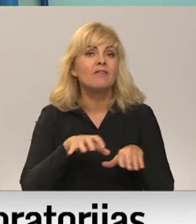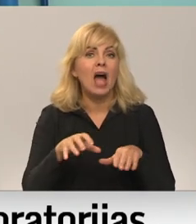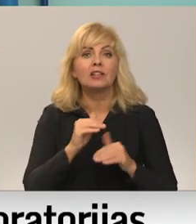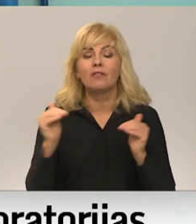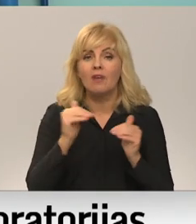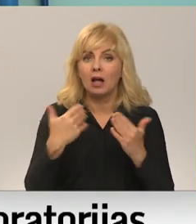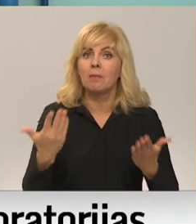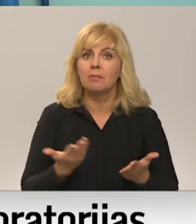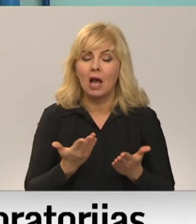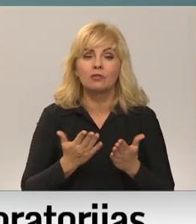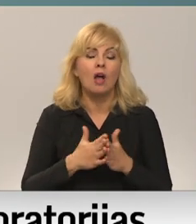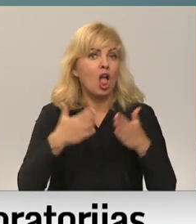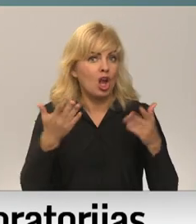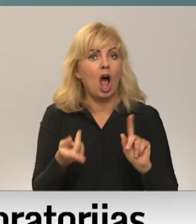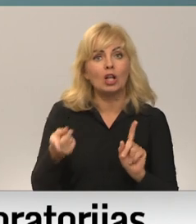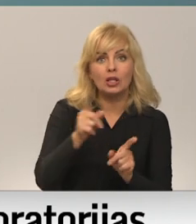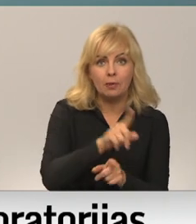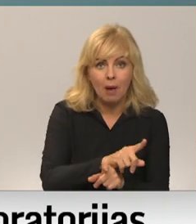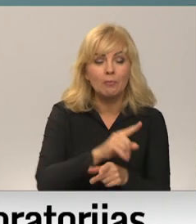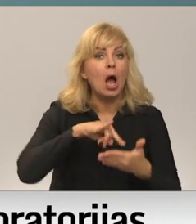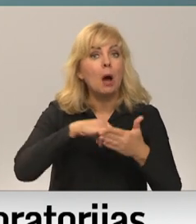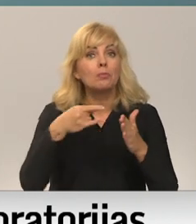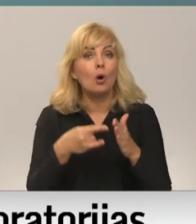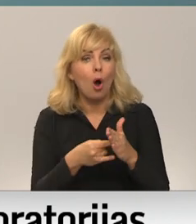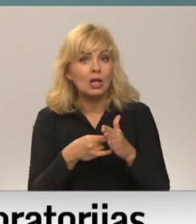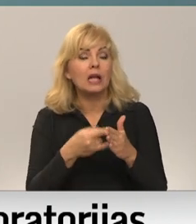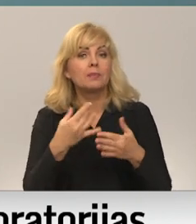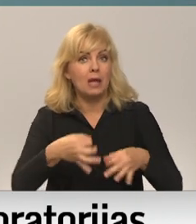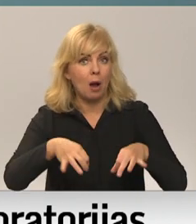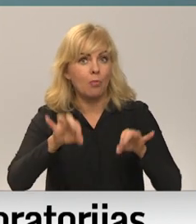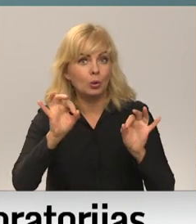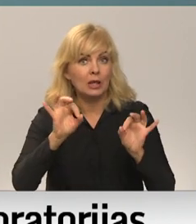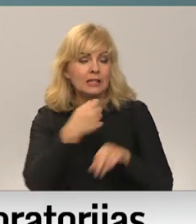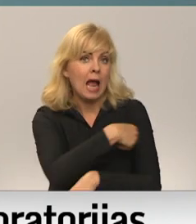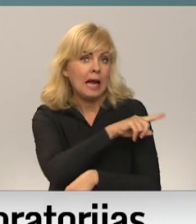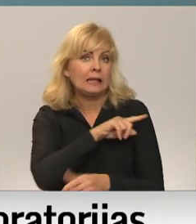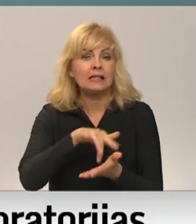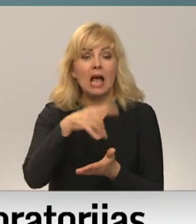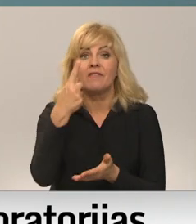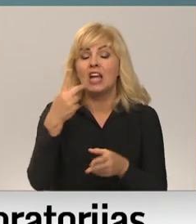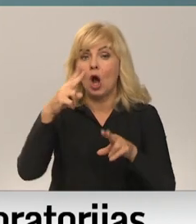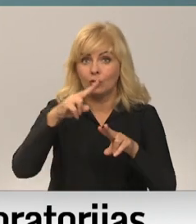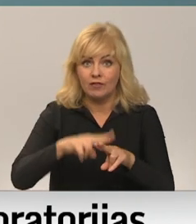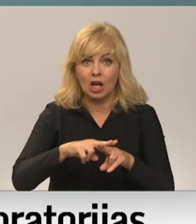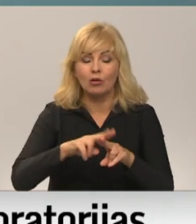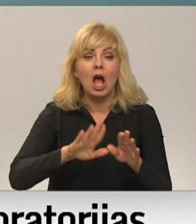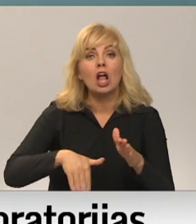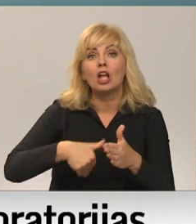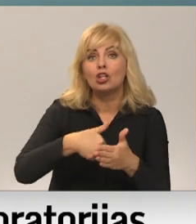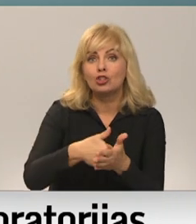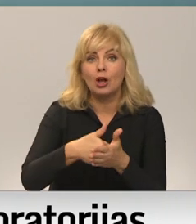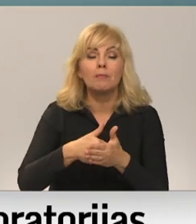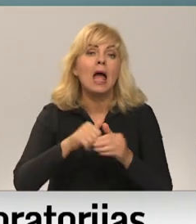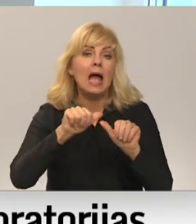piedzīvojusi būtiskas pārvērtības. Apjomīgajā projektā būtiskākā esot klīniskā centra izveida vienvieta un divu līdz šim nebijušu